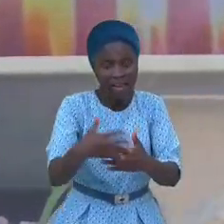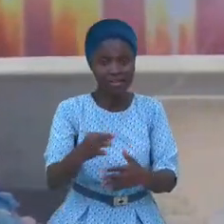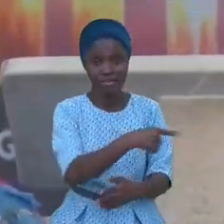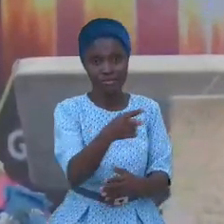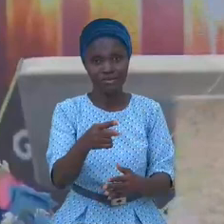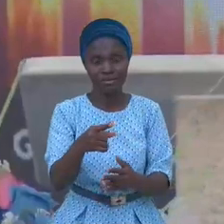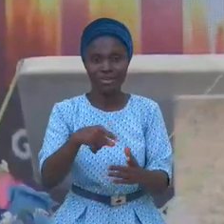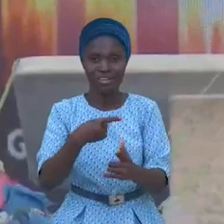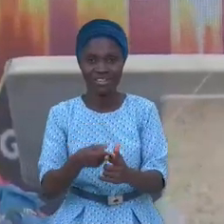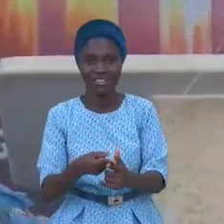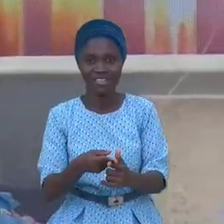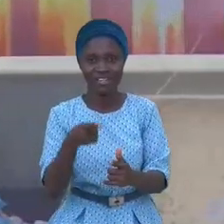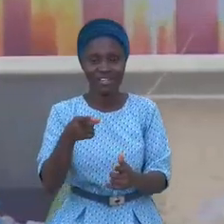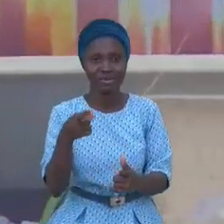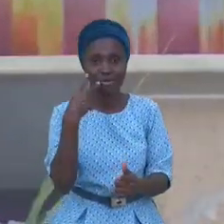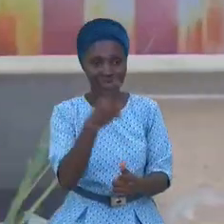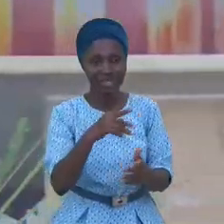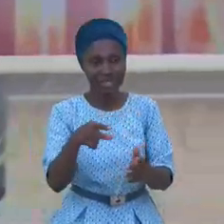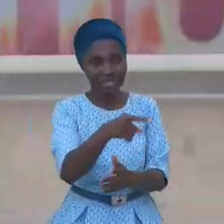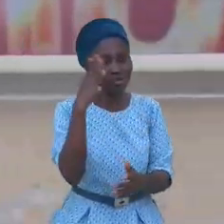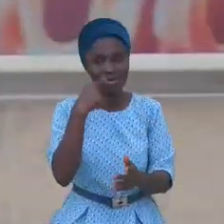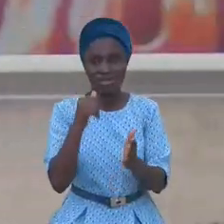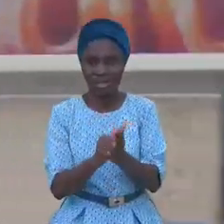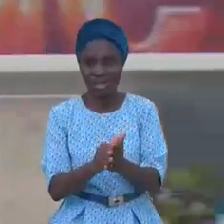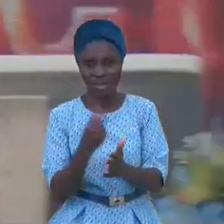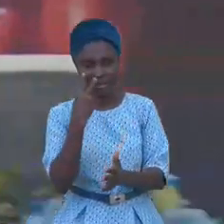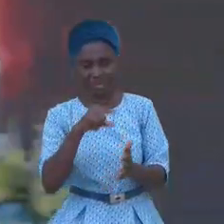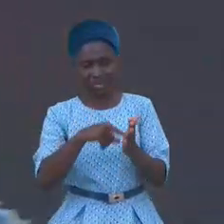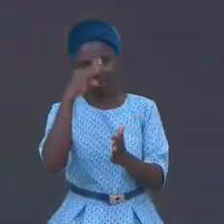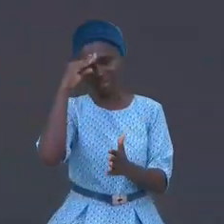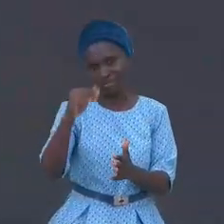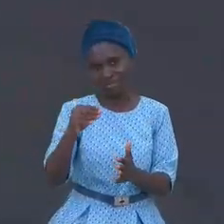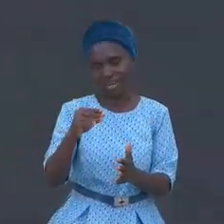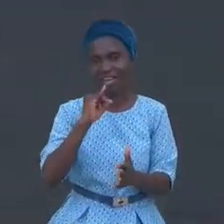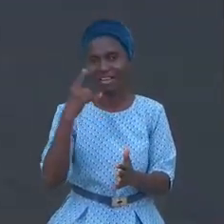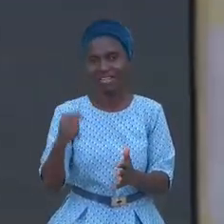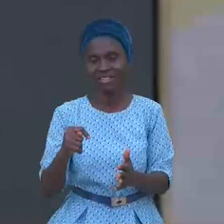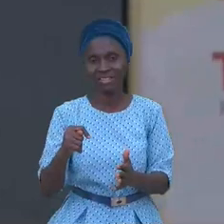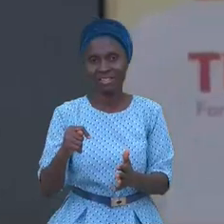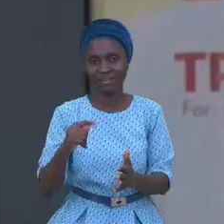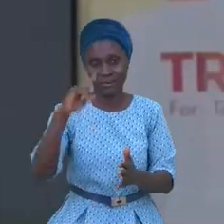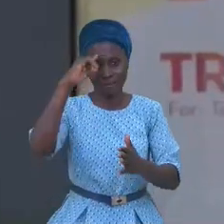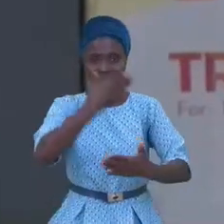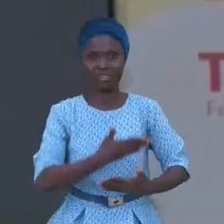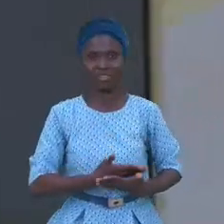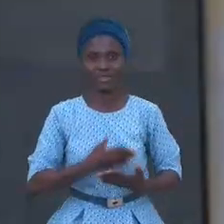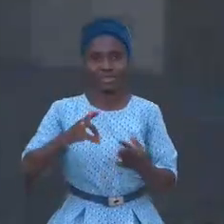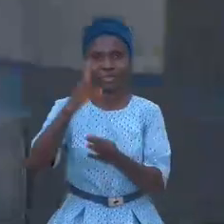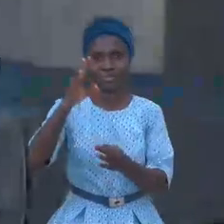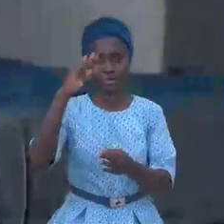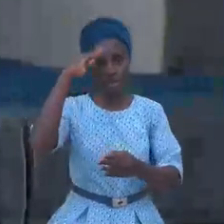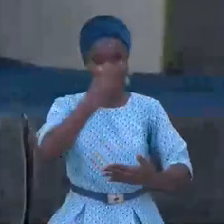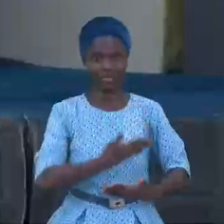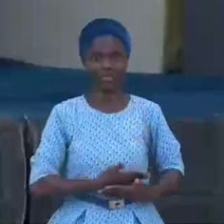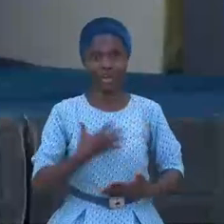Il dit, regarde l'homme, cet homme, il est le fils spirituel